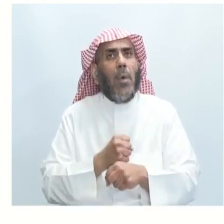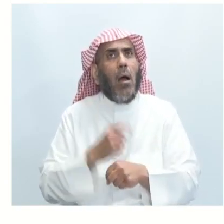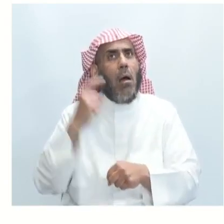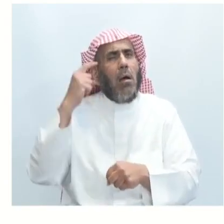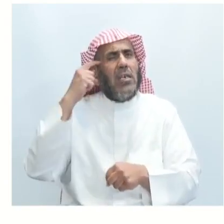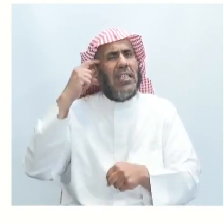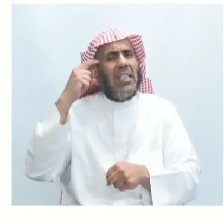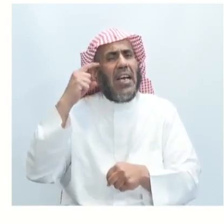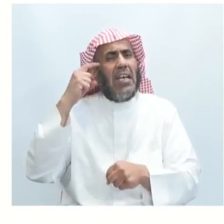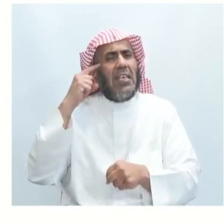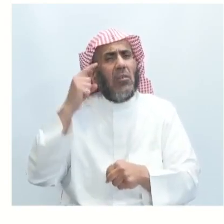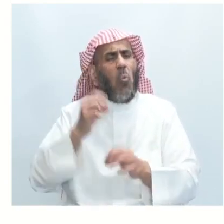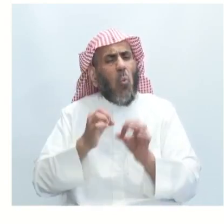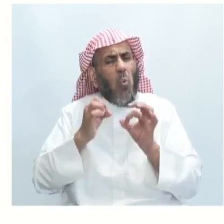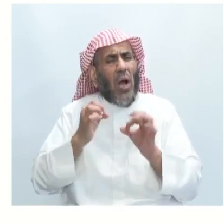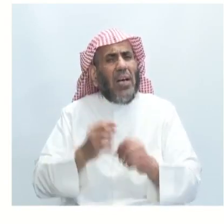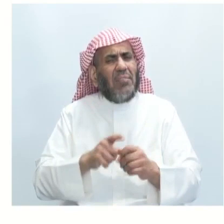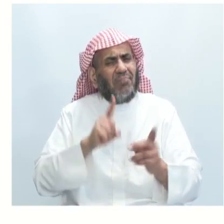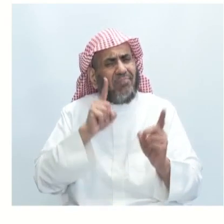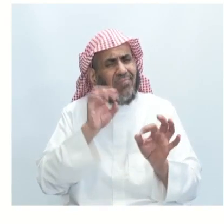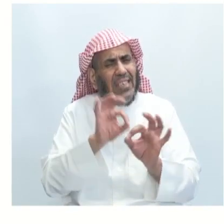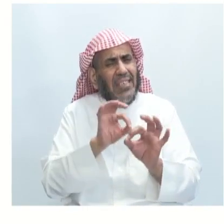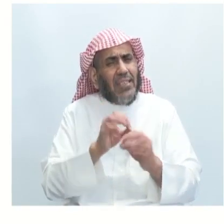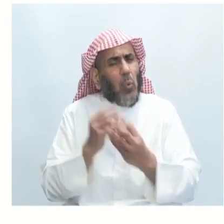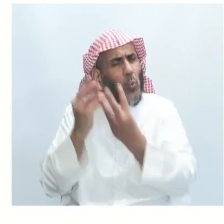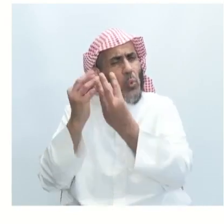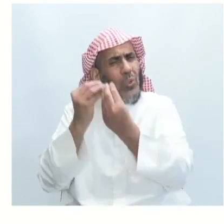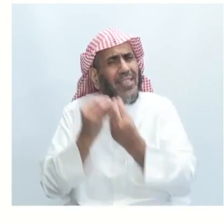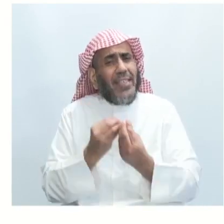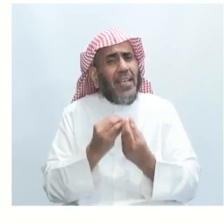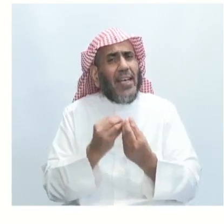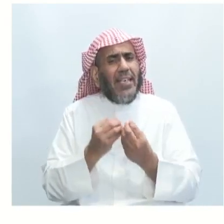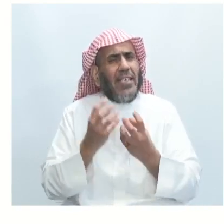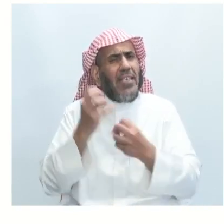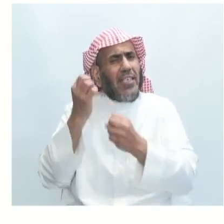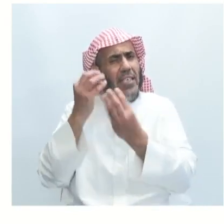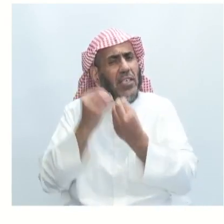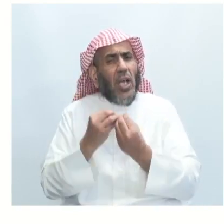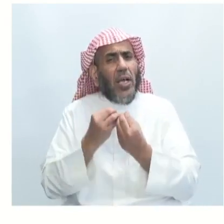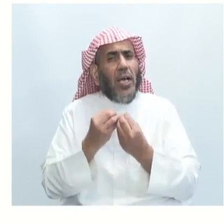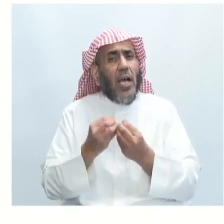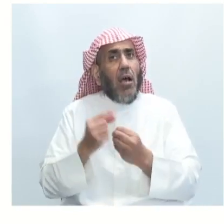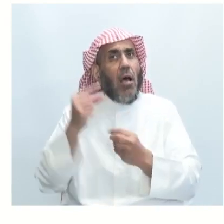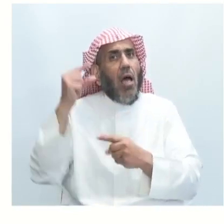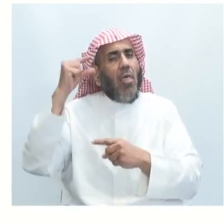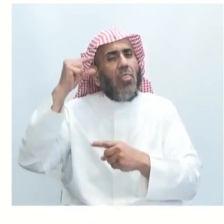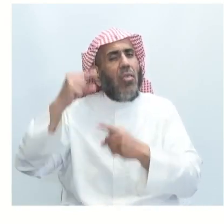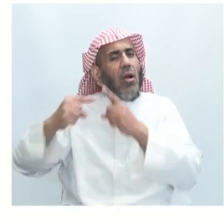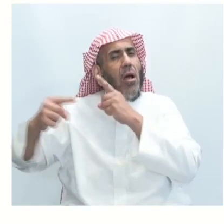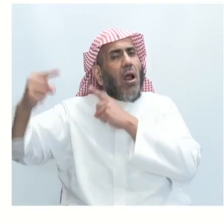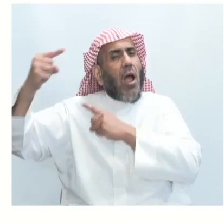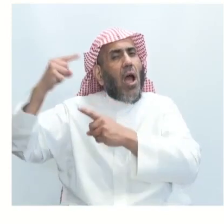بالتذكر المتعمد او استدعاء واسترجاع الذكريات